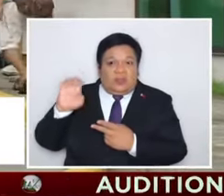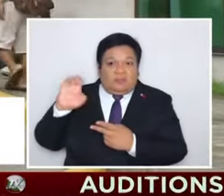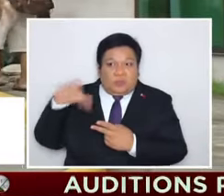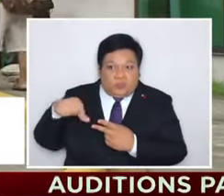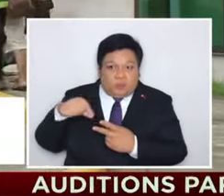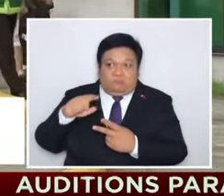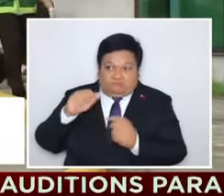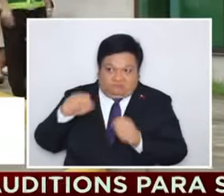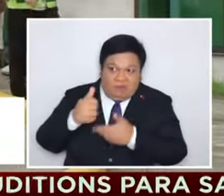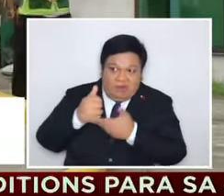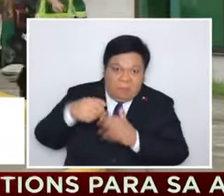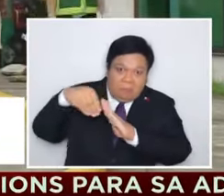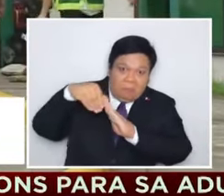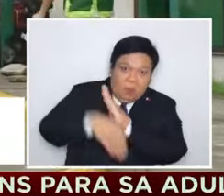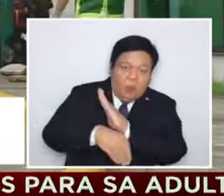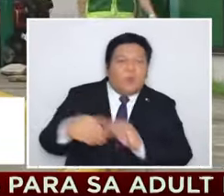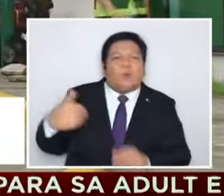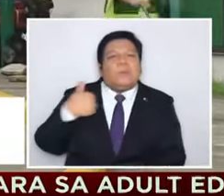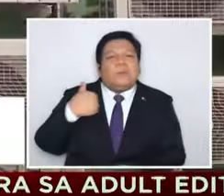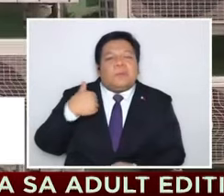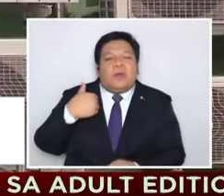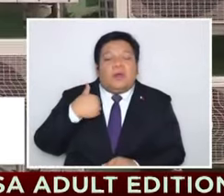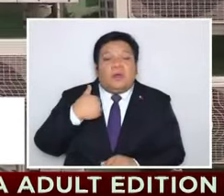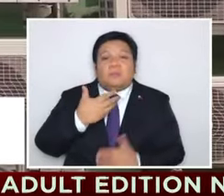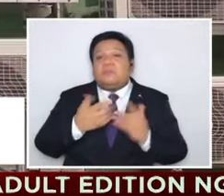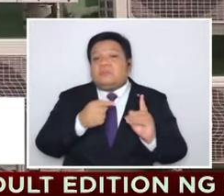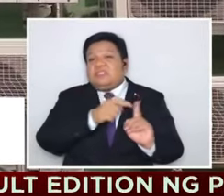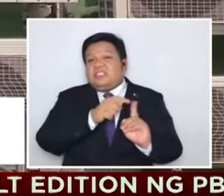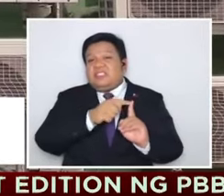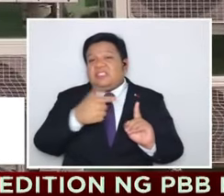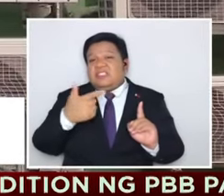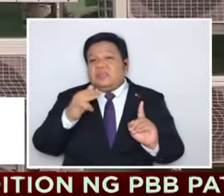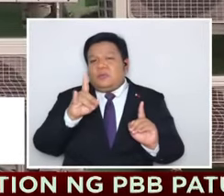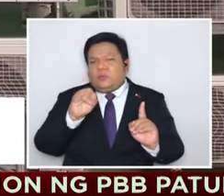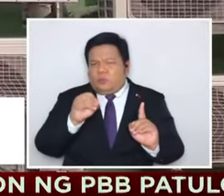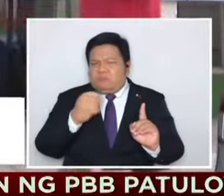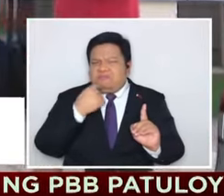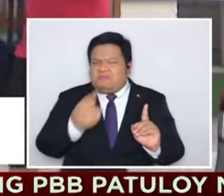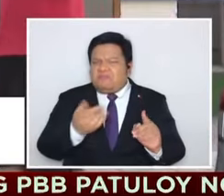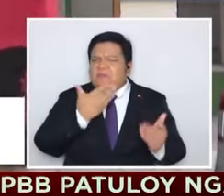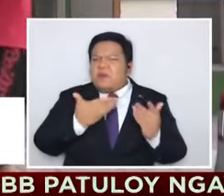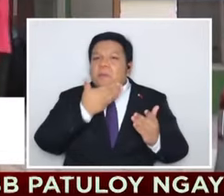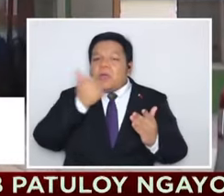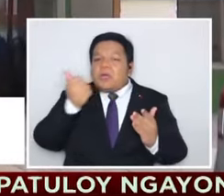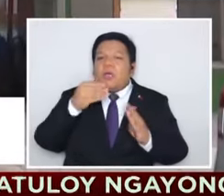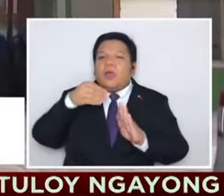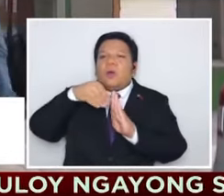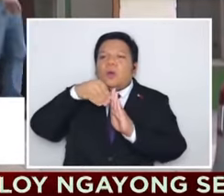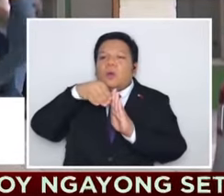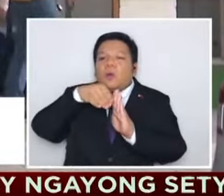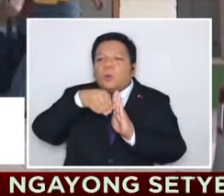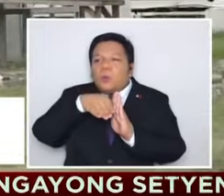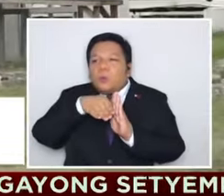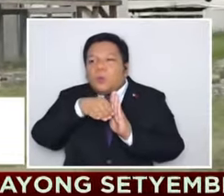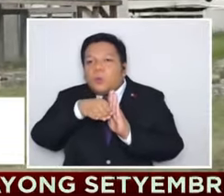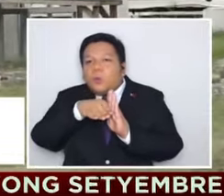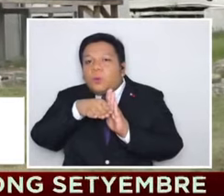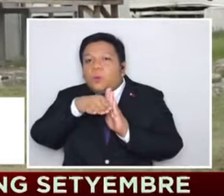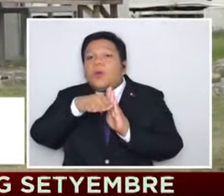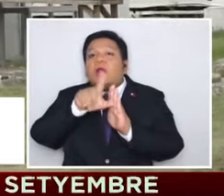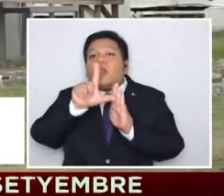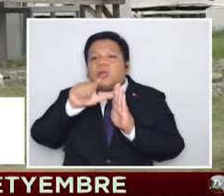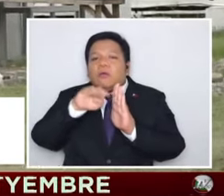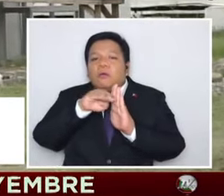kay Guido, mainam kung targetin na munang mag-plateau o maging mas stable ang trend at saka ito unti-unting